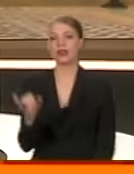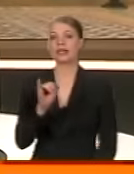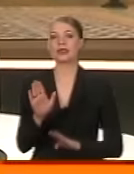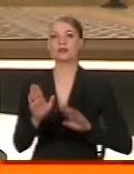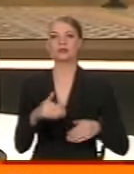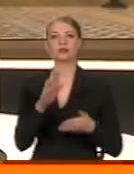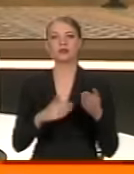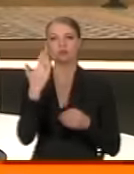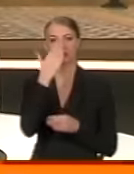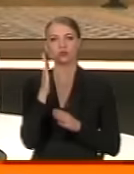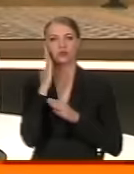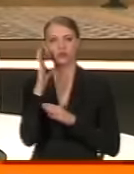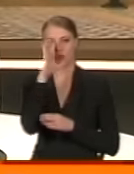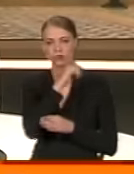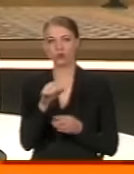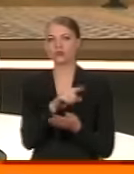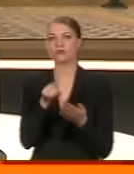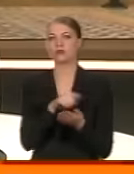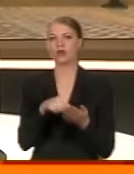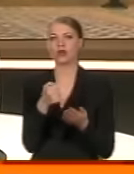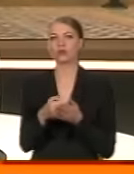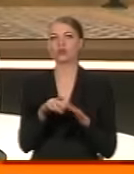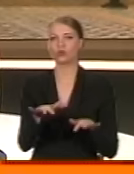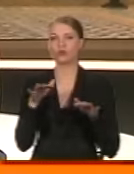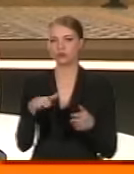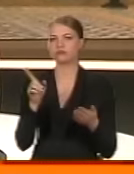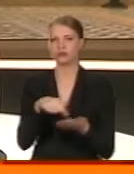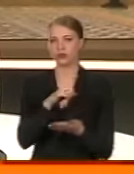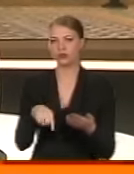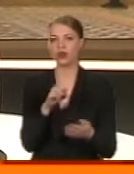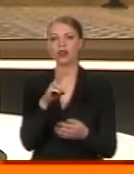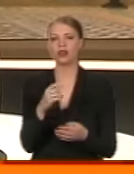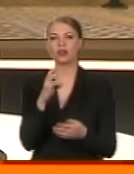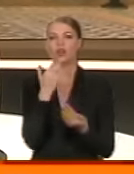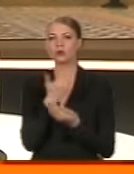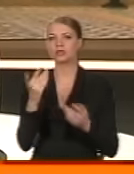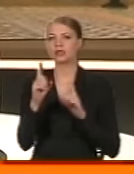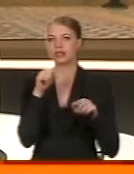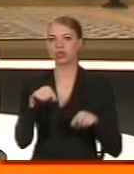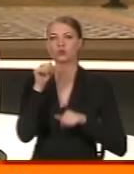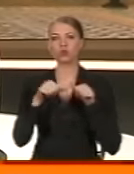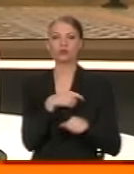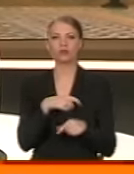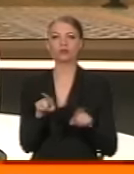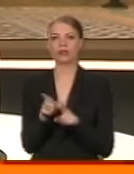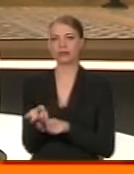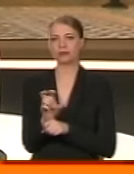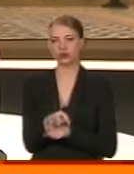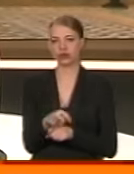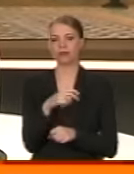І після безсонної ночі годину питань до уряду сьогодні в парламенті скасували. Проте на останнє засідання цього року депутати таки